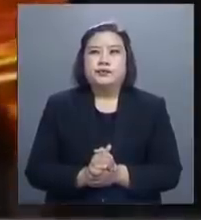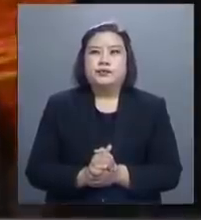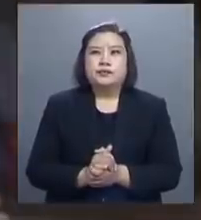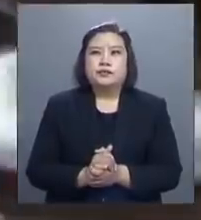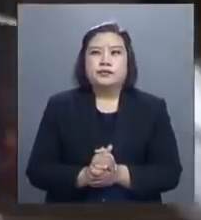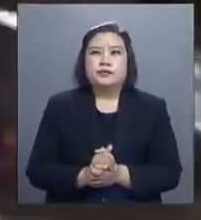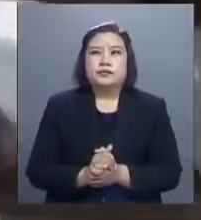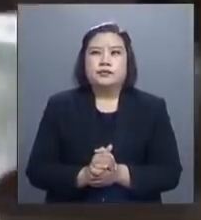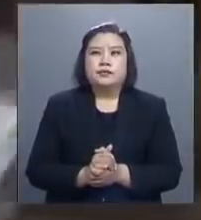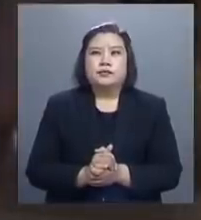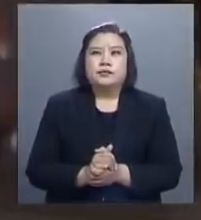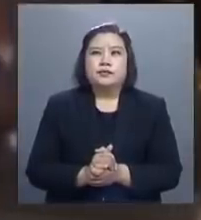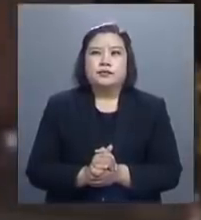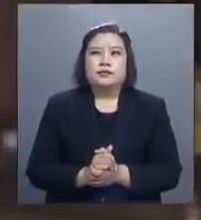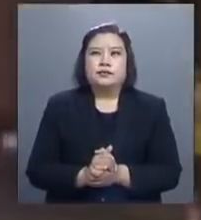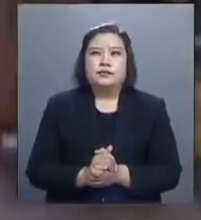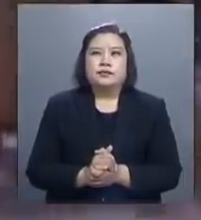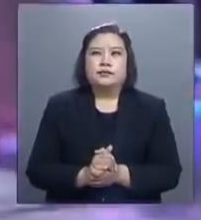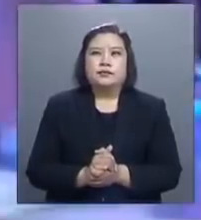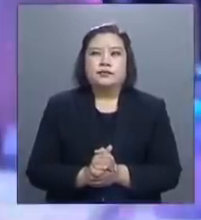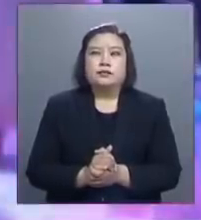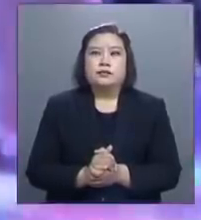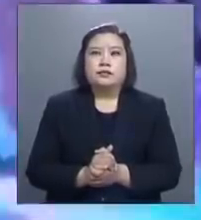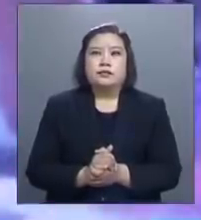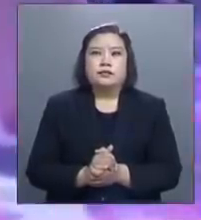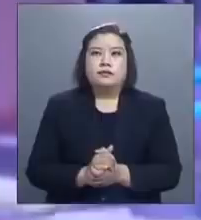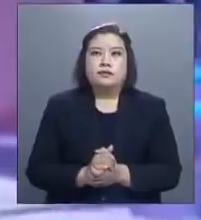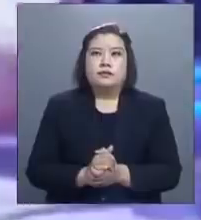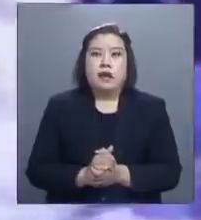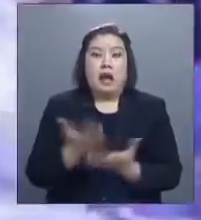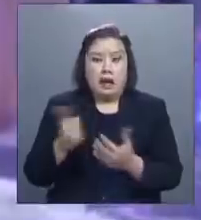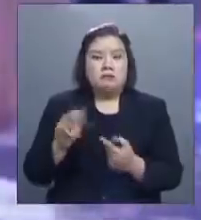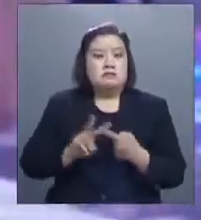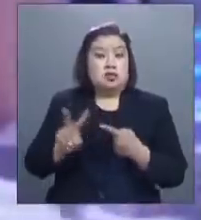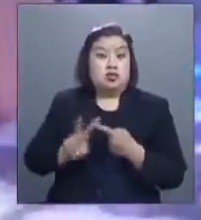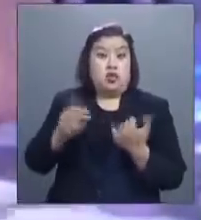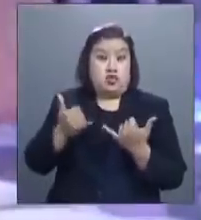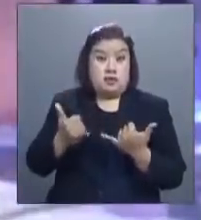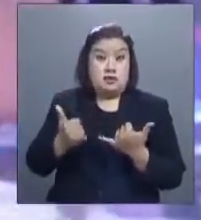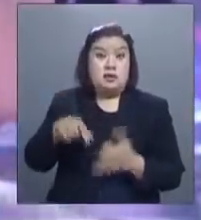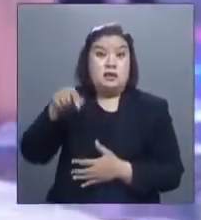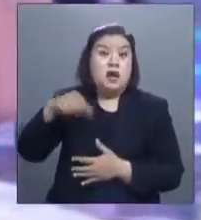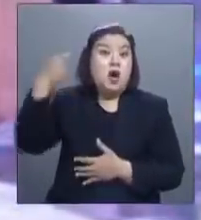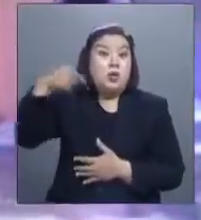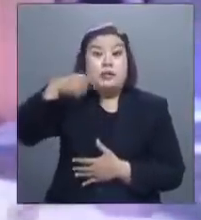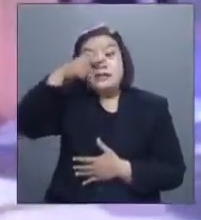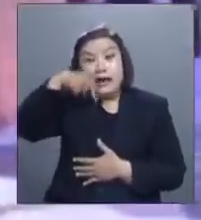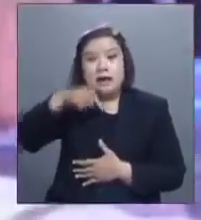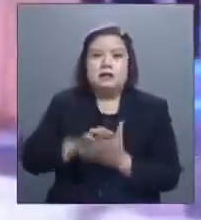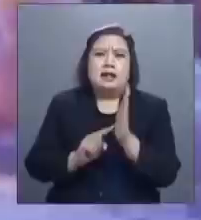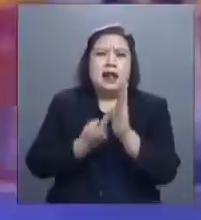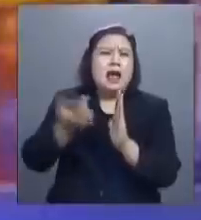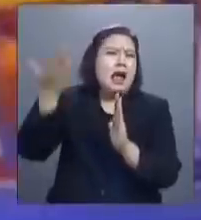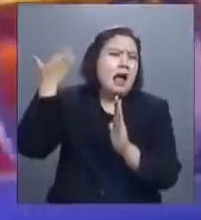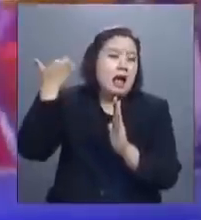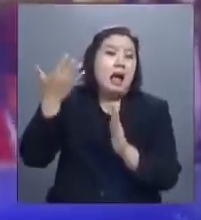Girl, it's your world. Show what you got. Thailand. โดยเส้นทางสู่ตำแหน่งรองอันดับหนึ่งมิสเวิลด์ของนิโคลีนเริ่มจากการได้โควต้าเข้